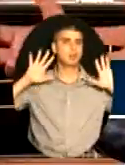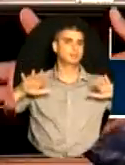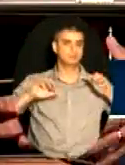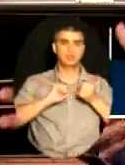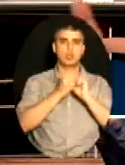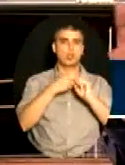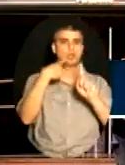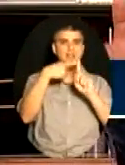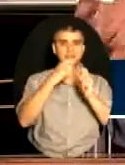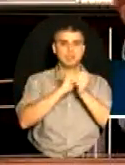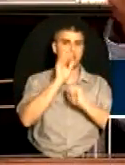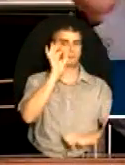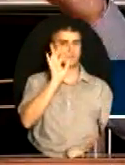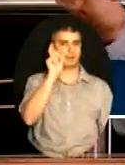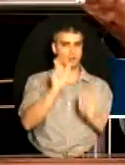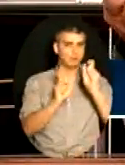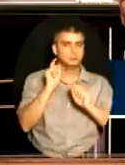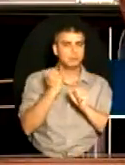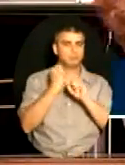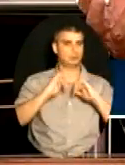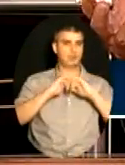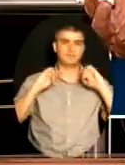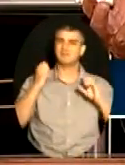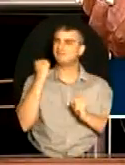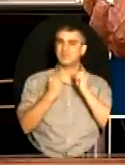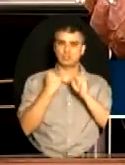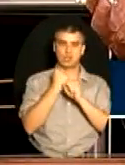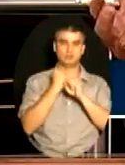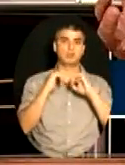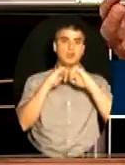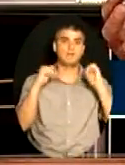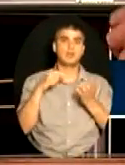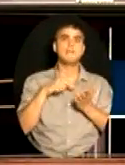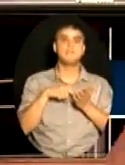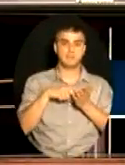או כנסייה או פגיעה. צריך לעשות את ההפרדה, אבל קשה לעשות את זה, כי